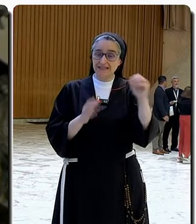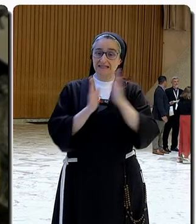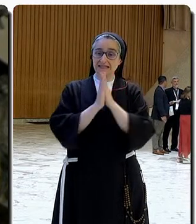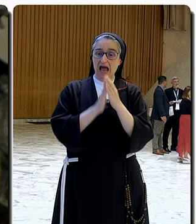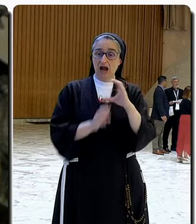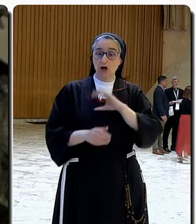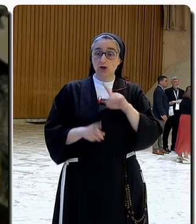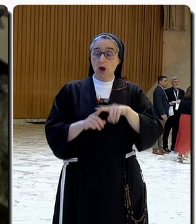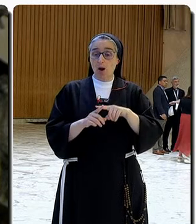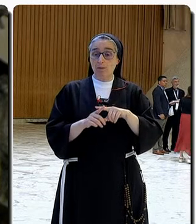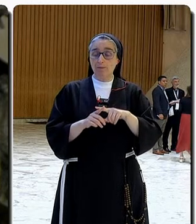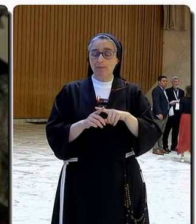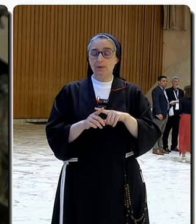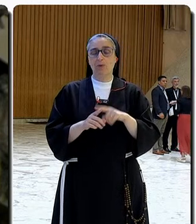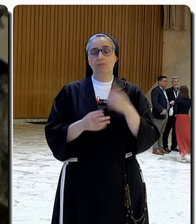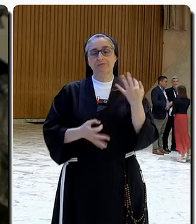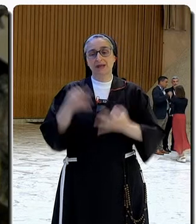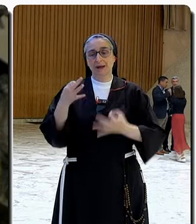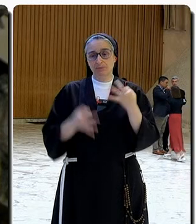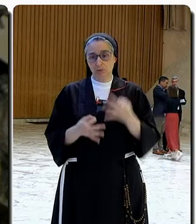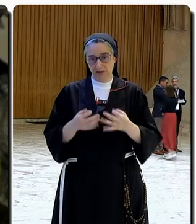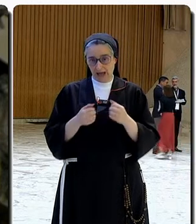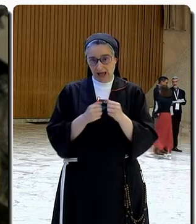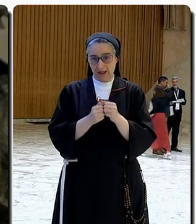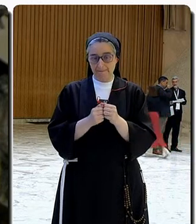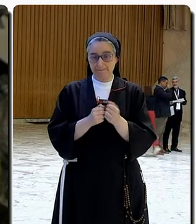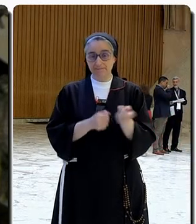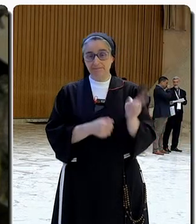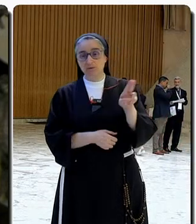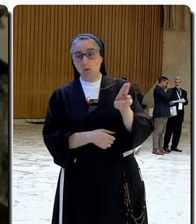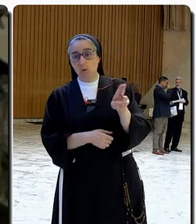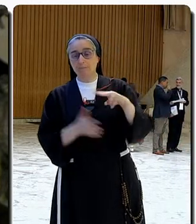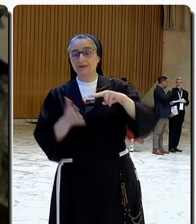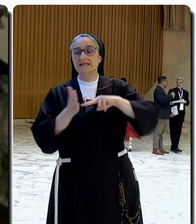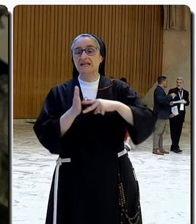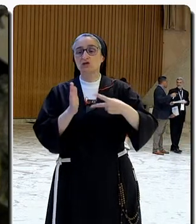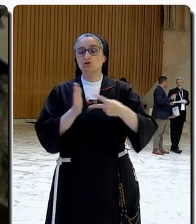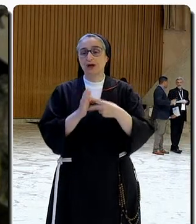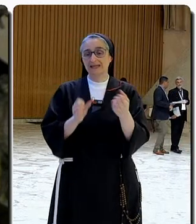tribunali ecclesiastici. Uldis è ingegnere.